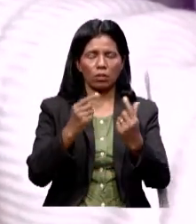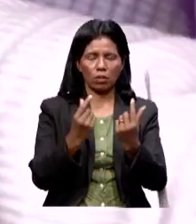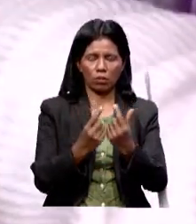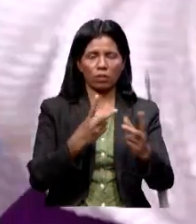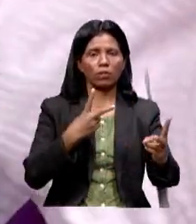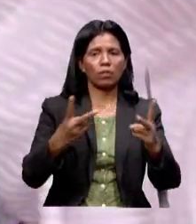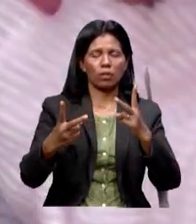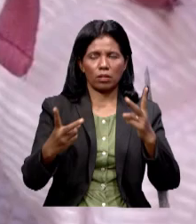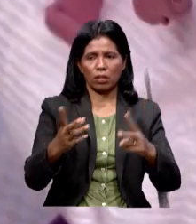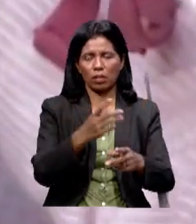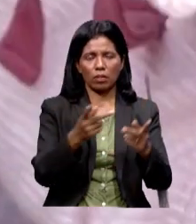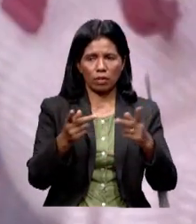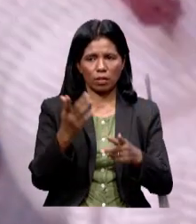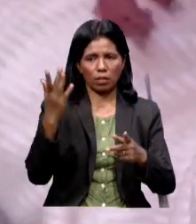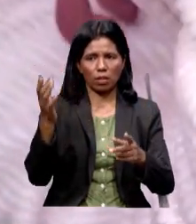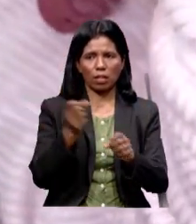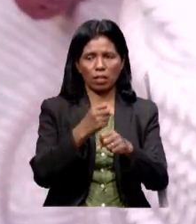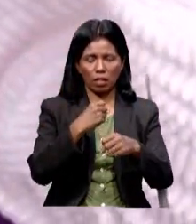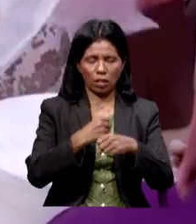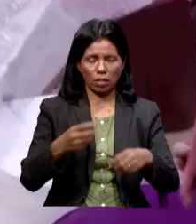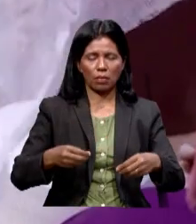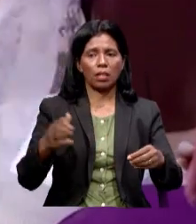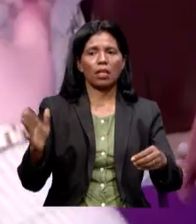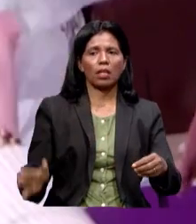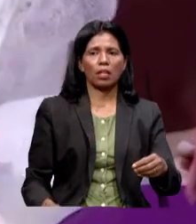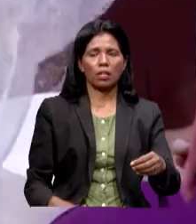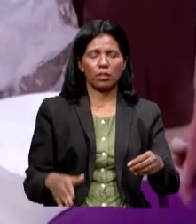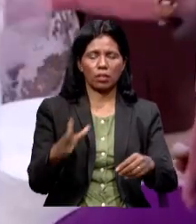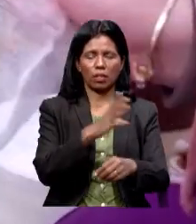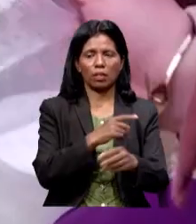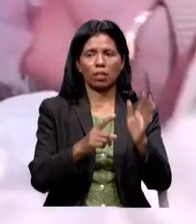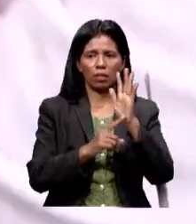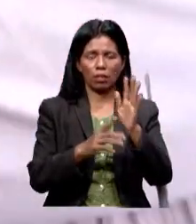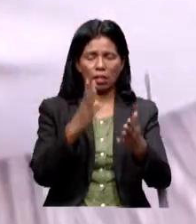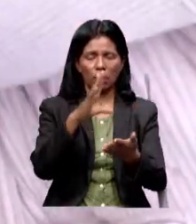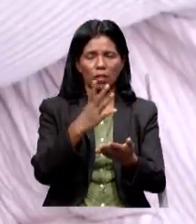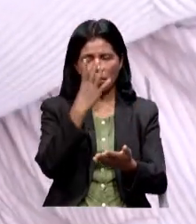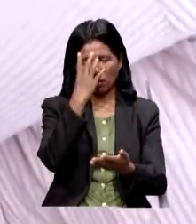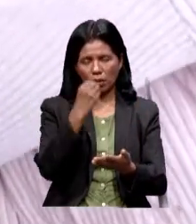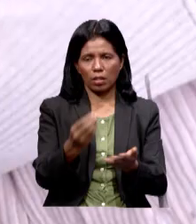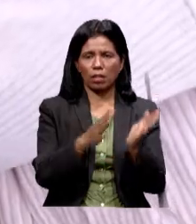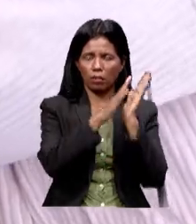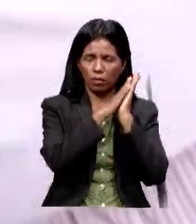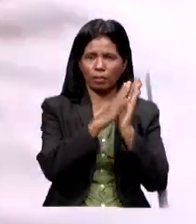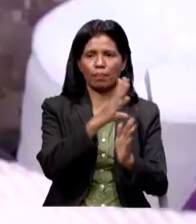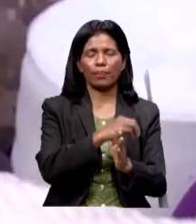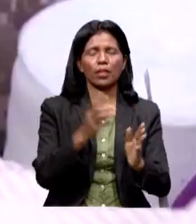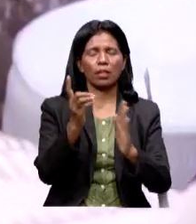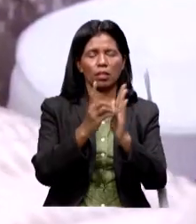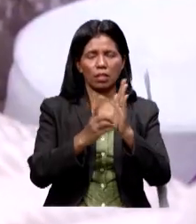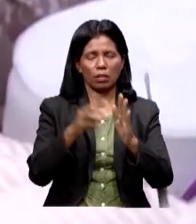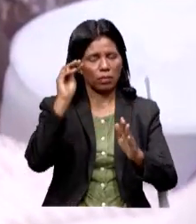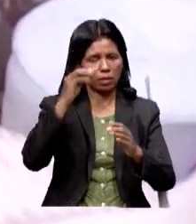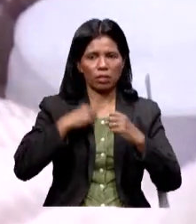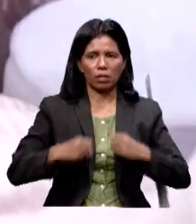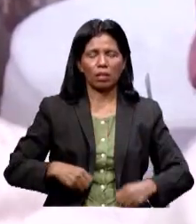sira iha are refere halona tratamentu ba asu nia kanek no hatoba nia ia kulsamu. Tuirdaru susi ministeru Saudi Turkiya hateten ema